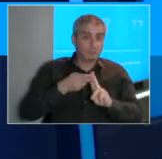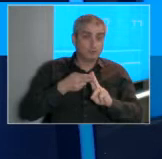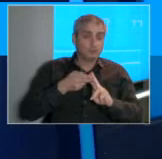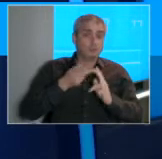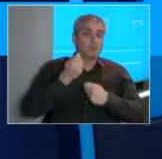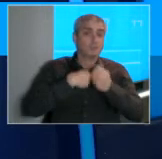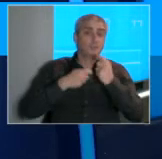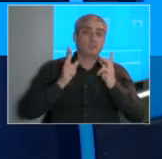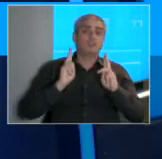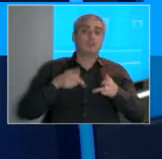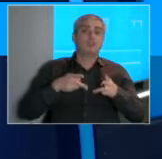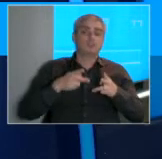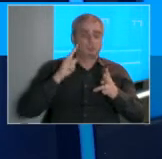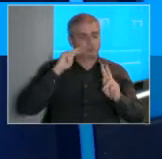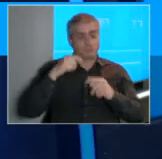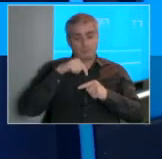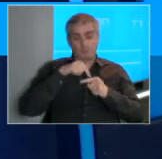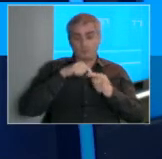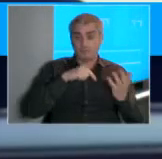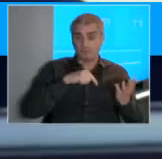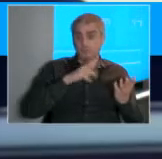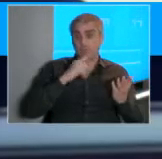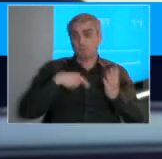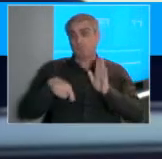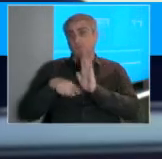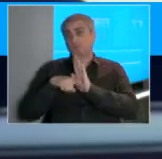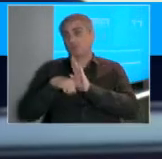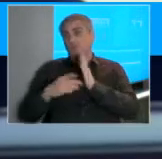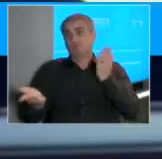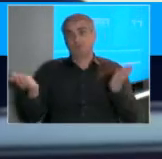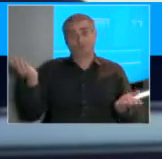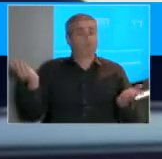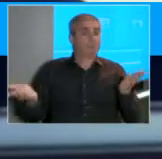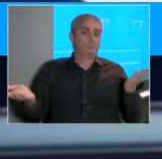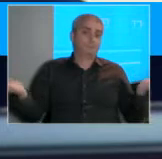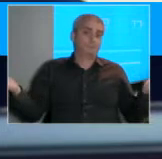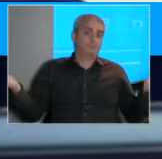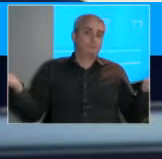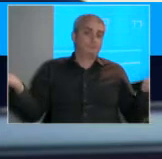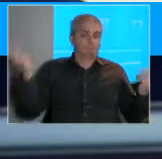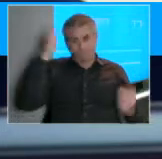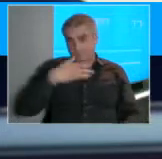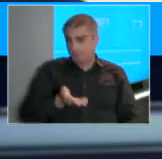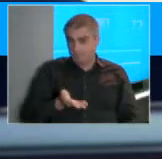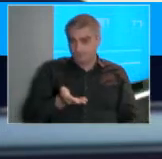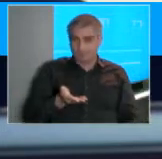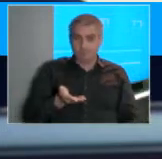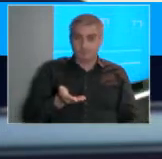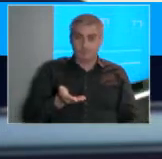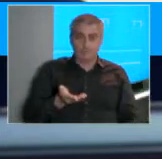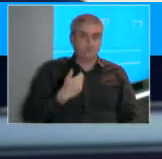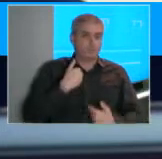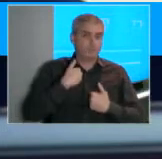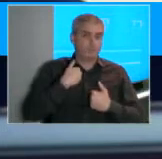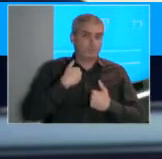לגלובליזציה יש צדדים חיוביים, גם צדדים שהם שליליים במובן הזה